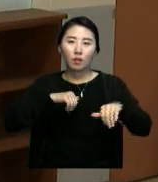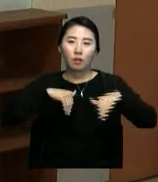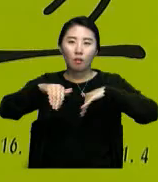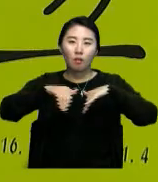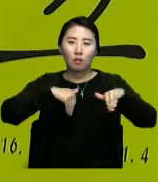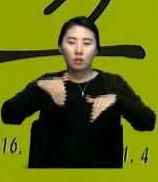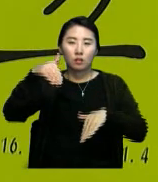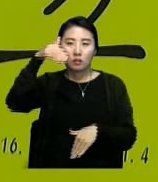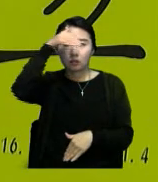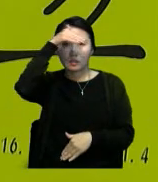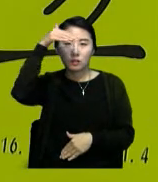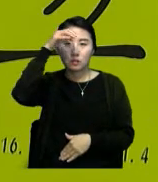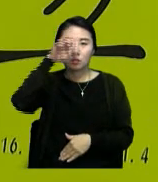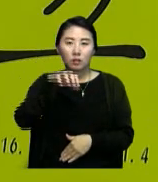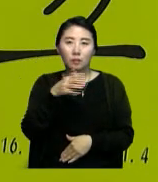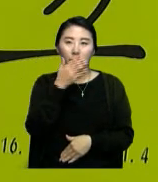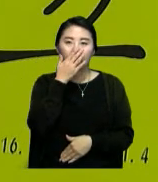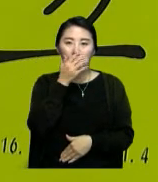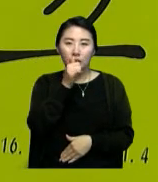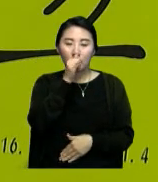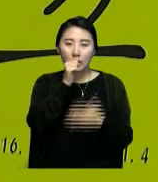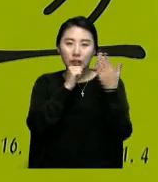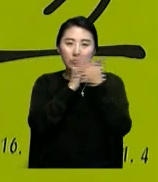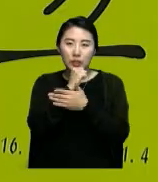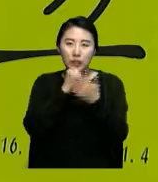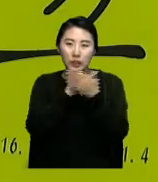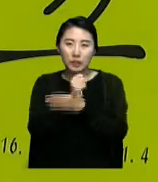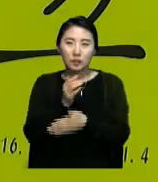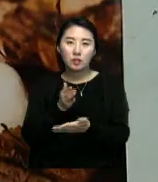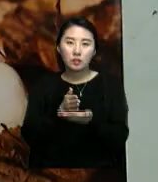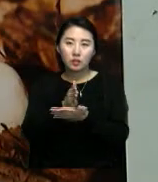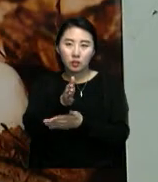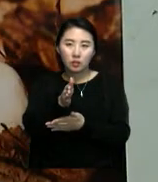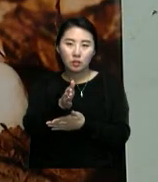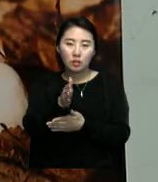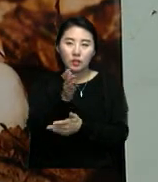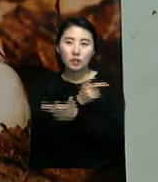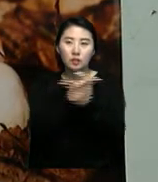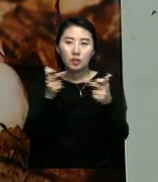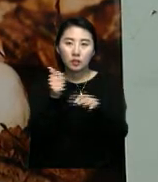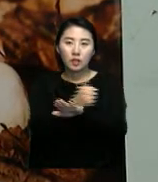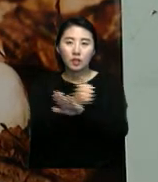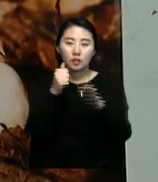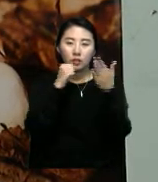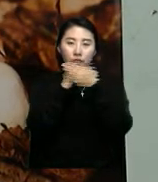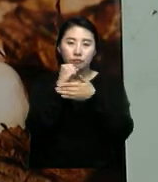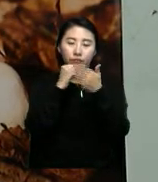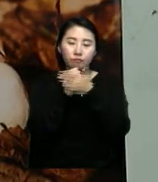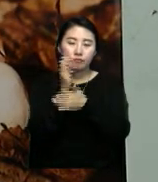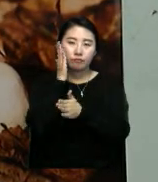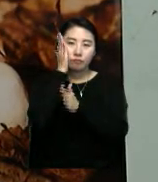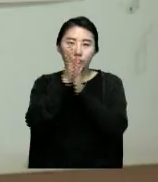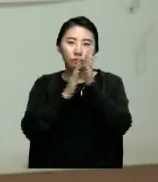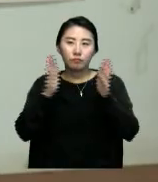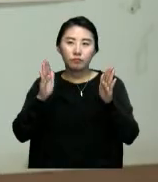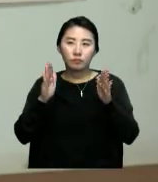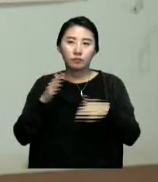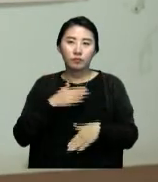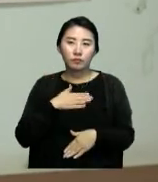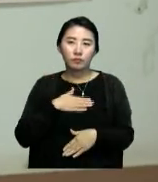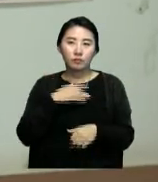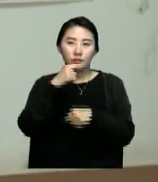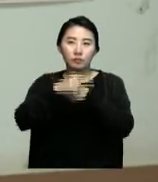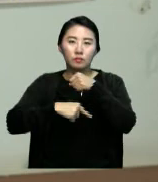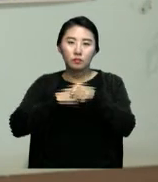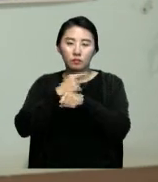한켠에 전시됩니다. 꿈이 사진 작가인 학생이 조지 포레스트를 오르며 촬영한 숲 사진입니다. 제가 1년